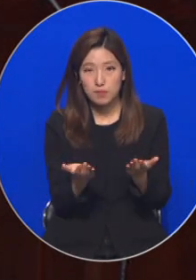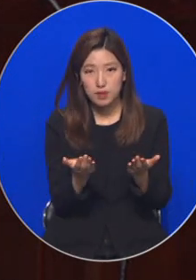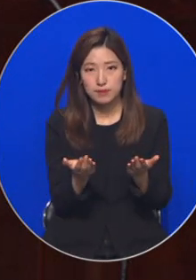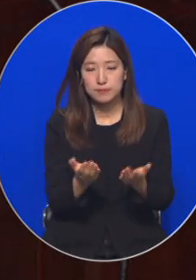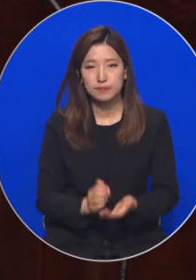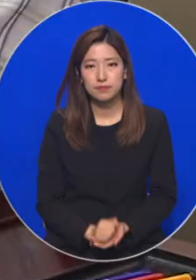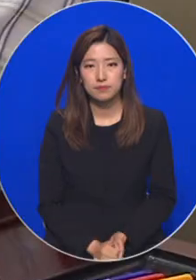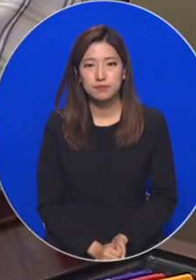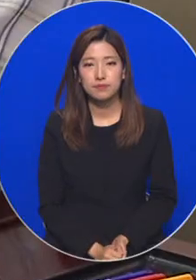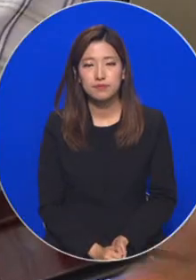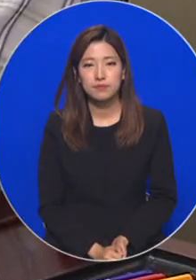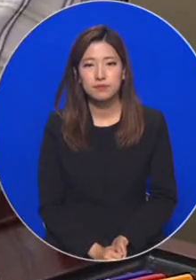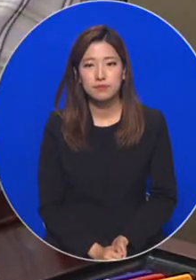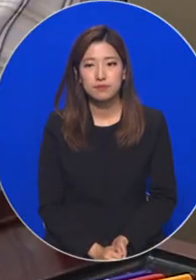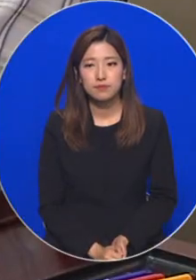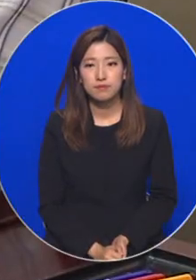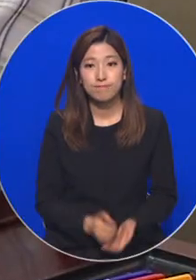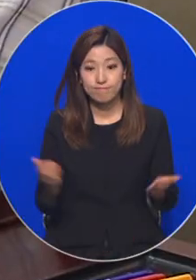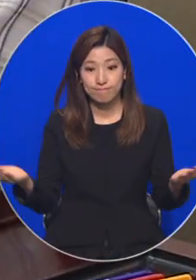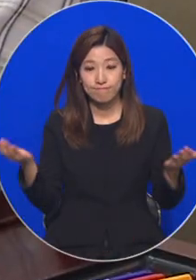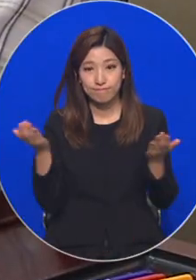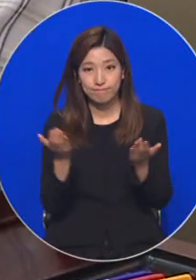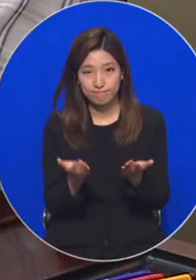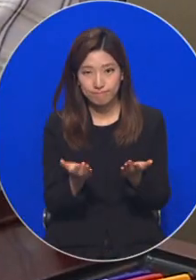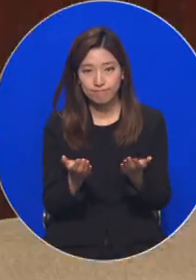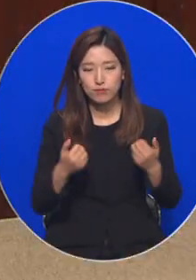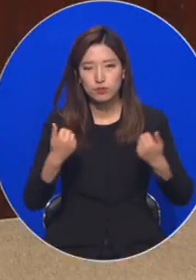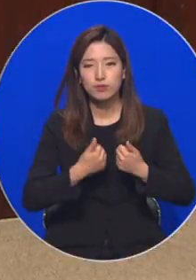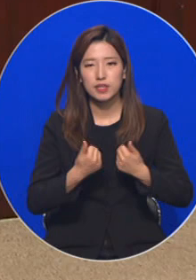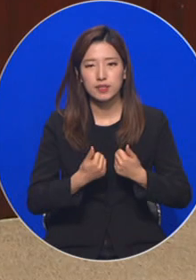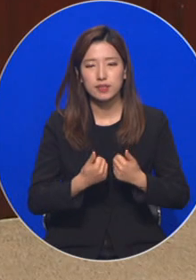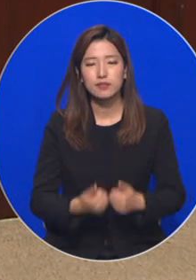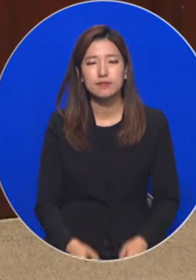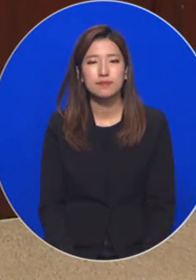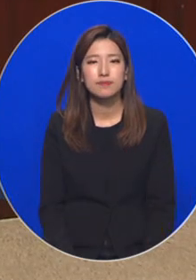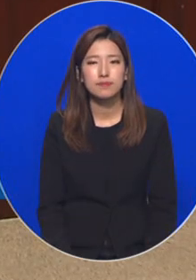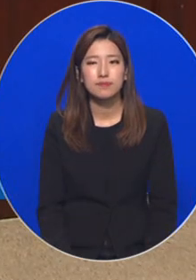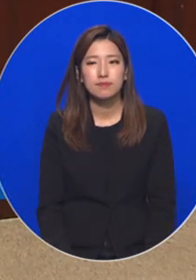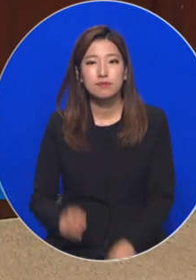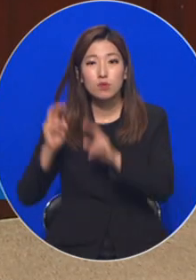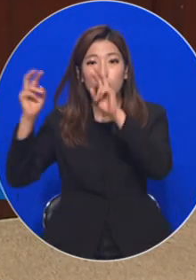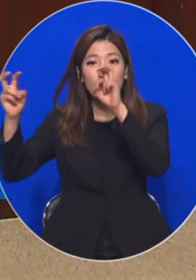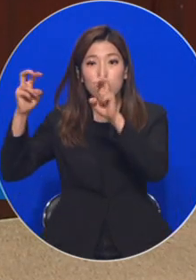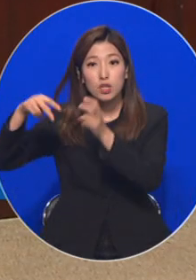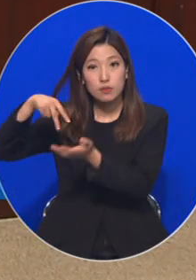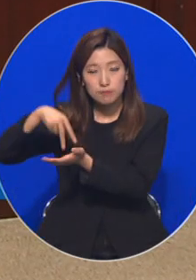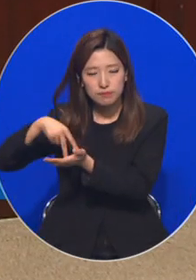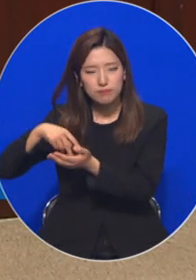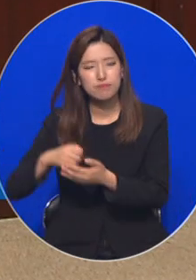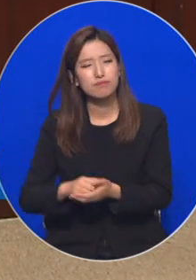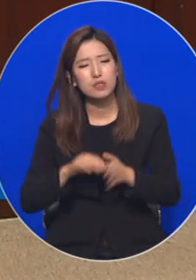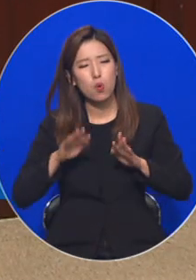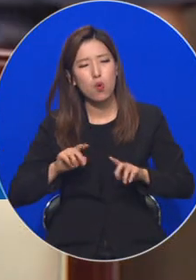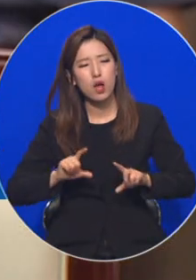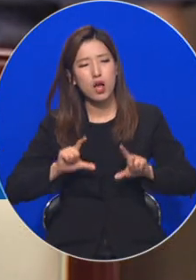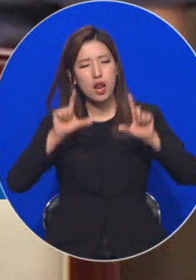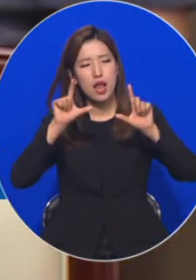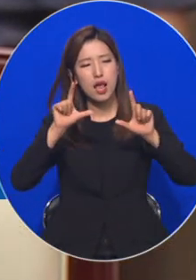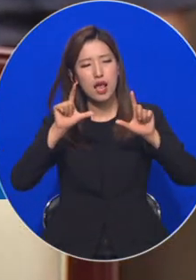회의에서는 최저임금 수준이 안건으로 상정됐습니다. 사용자 위원들은 올해보다 2.1%